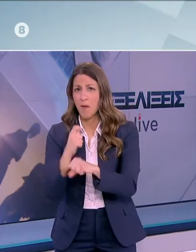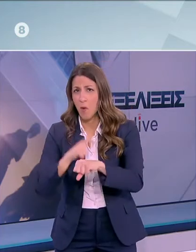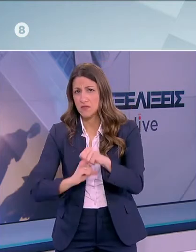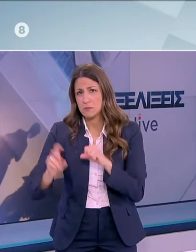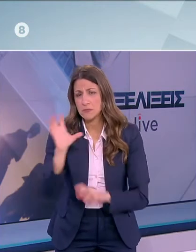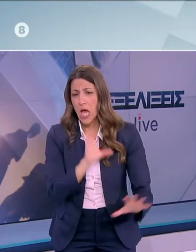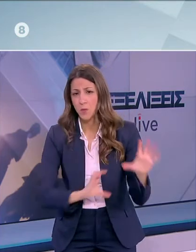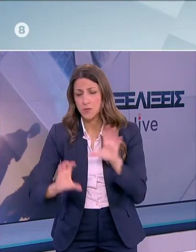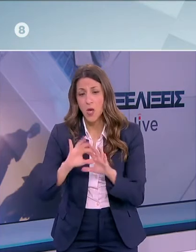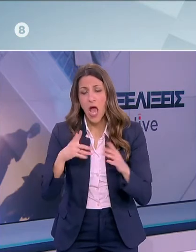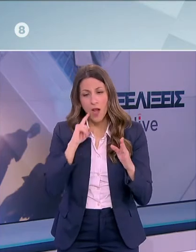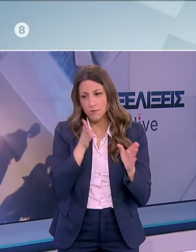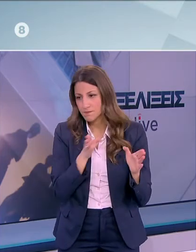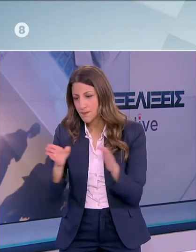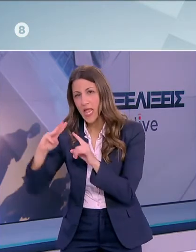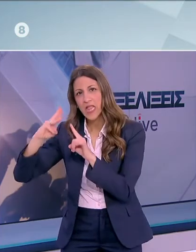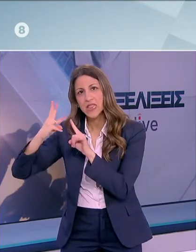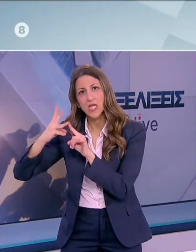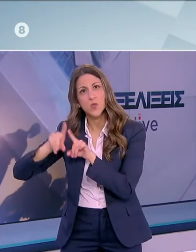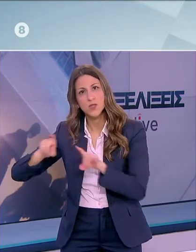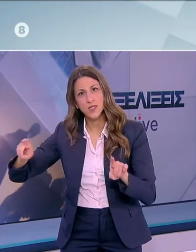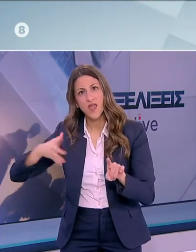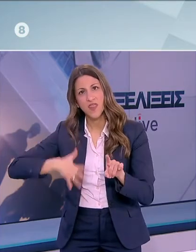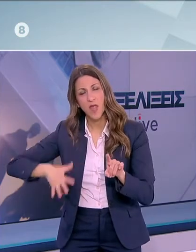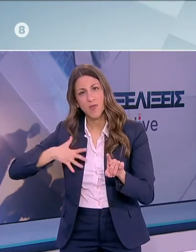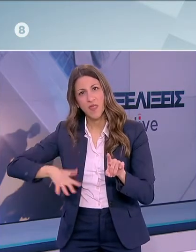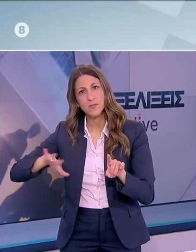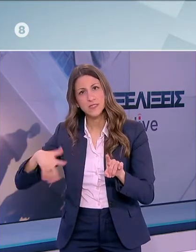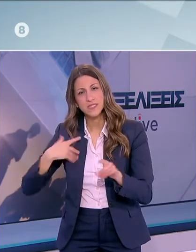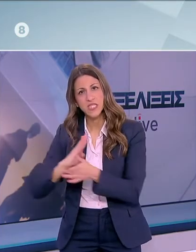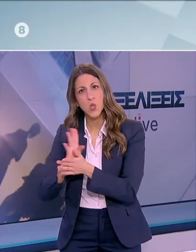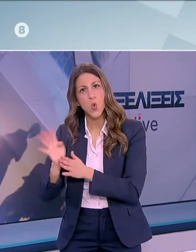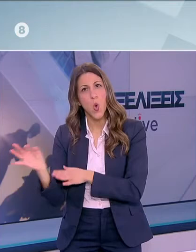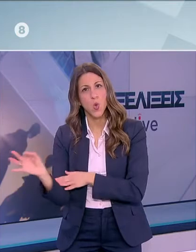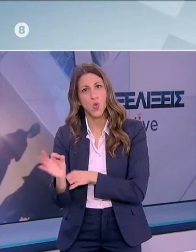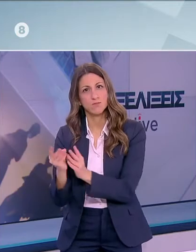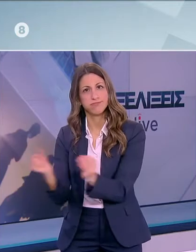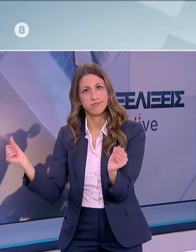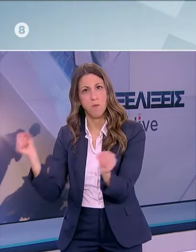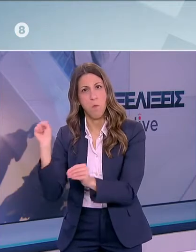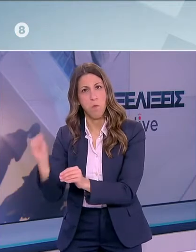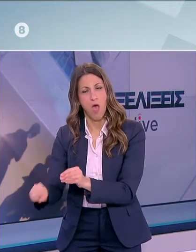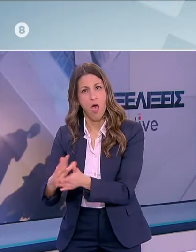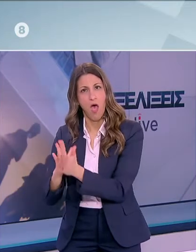ακόμη, εκείνο το οποίο ελπίζουμε άμεσα είναι μόνο η οριστική εκρίζωση του ιού.